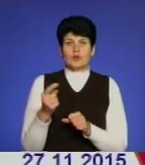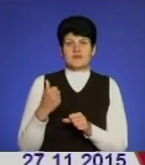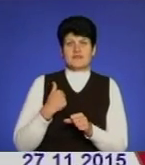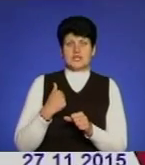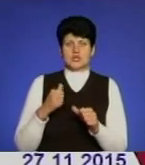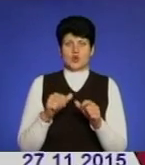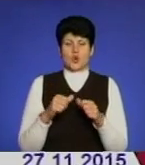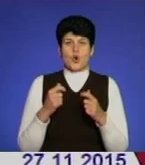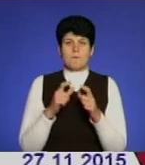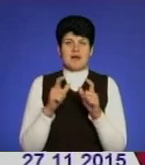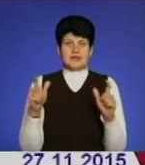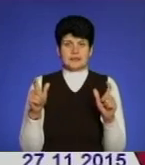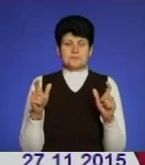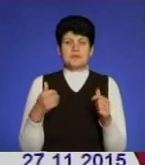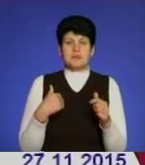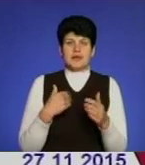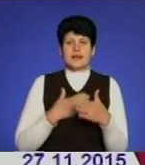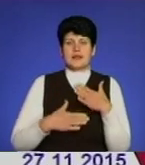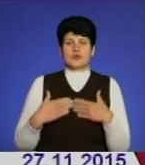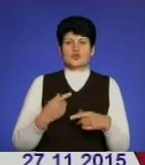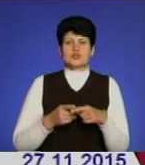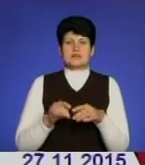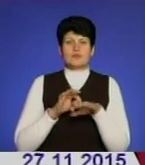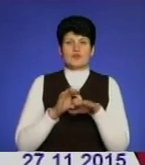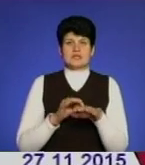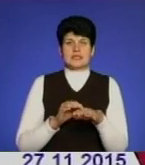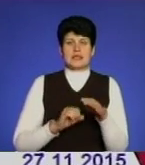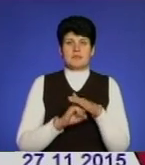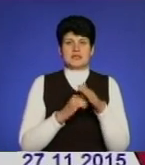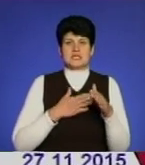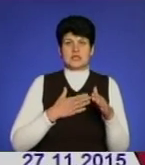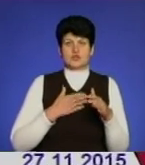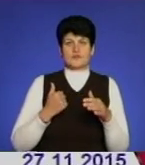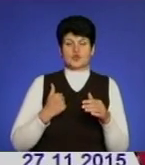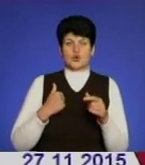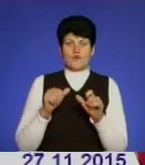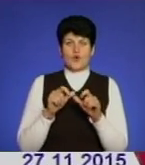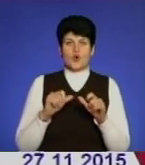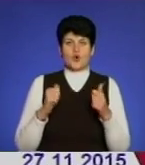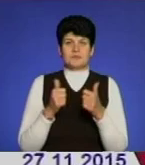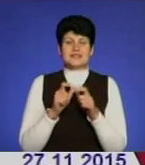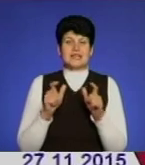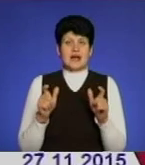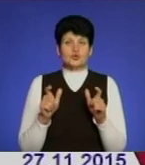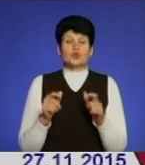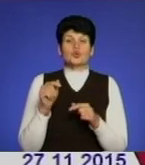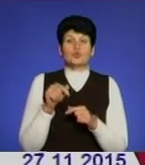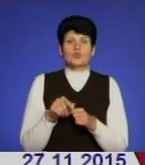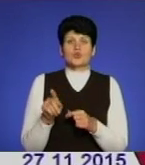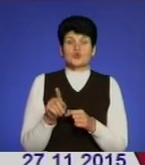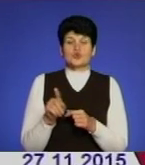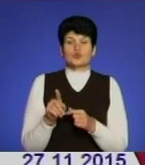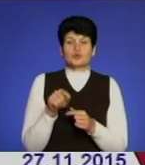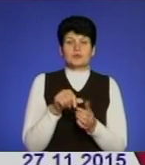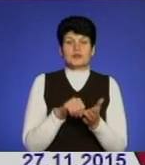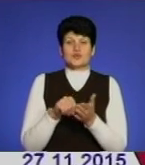військкоматах. Ми раді, що це заняття проводиться і саме на базі нашого військового комісаріату. Чому? Якщо з інших військових комісаріатів присутні